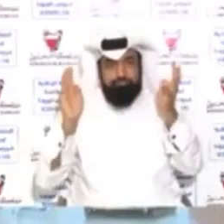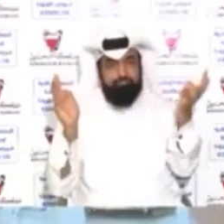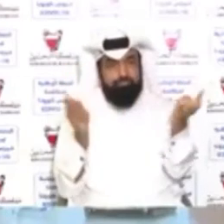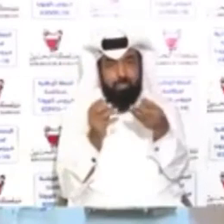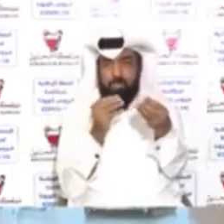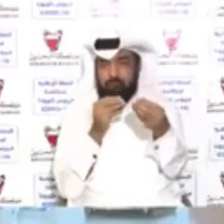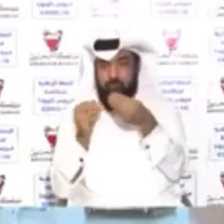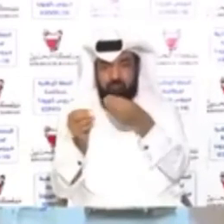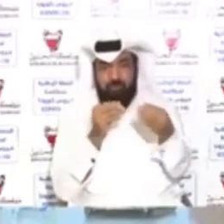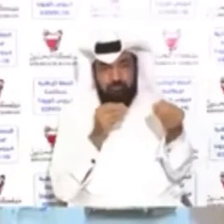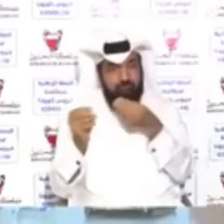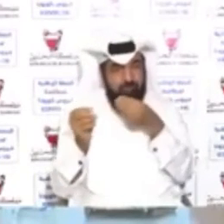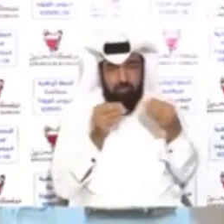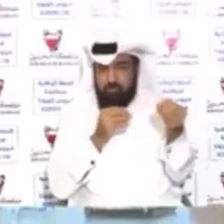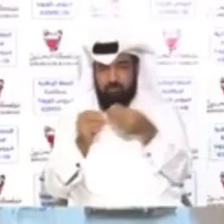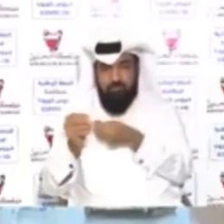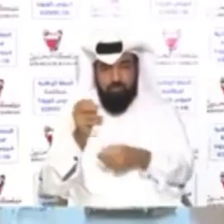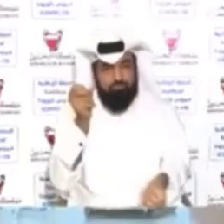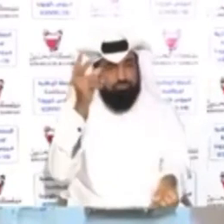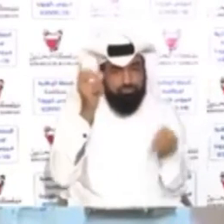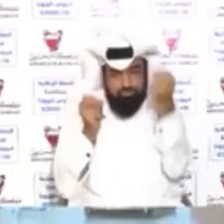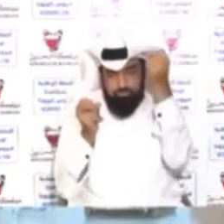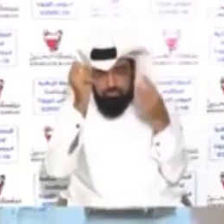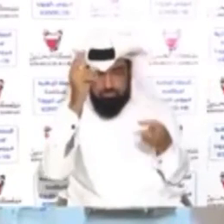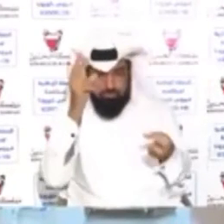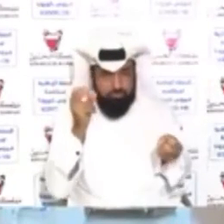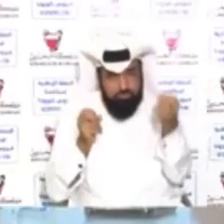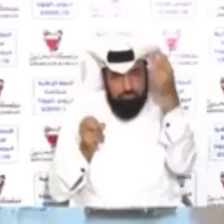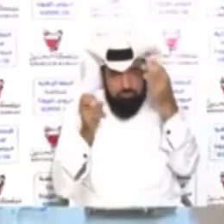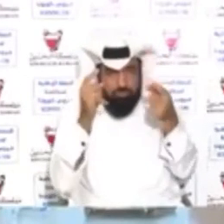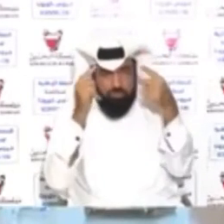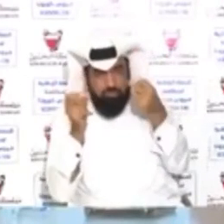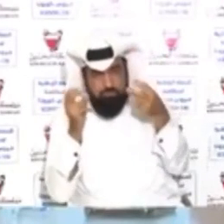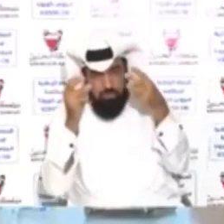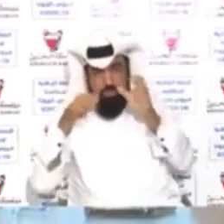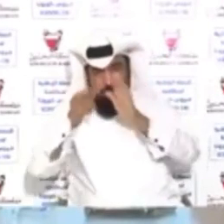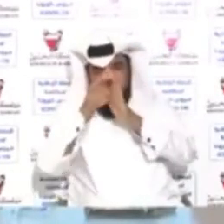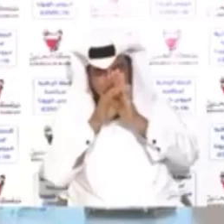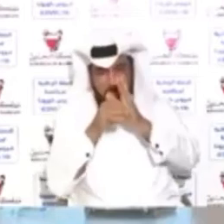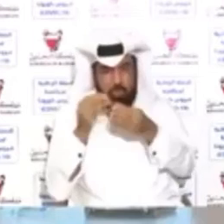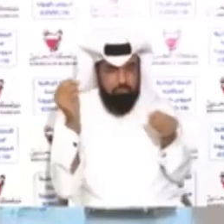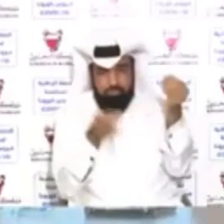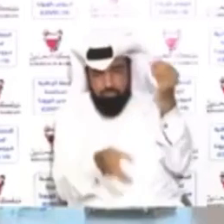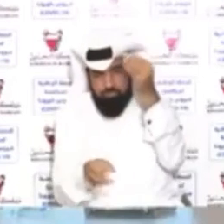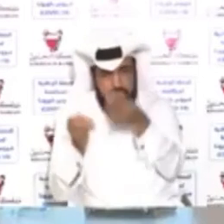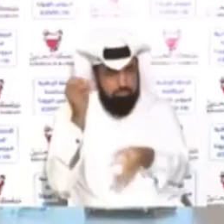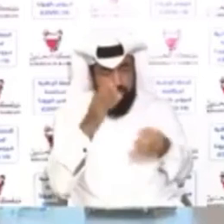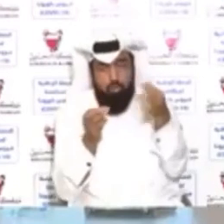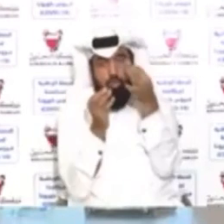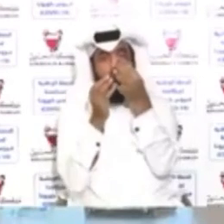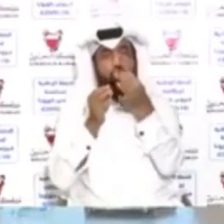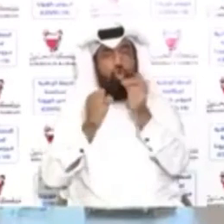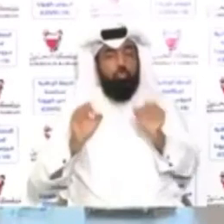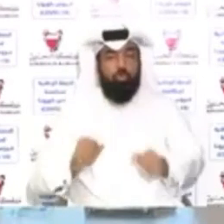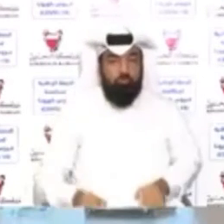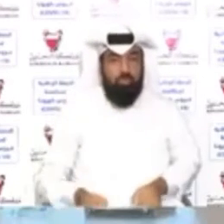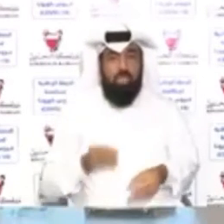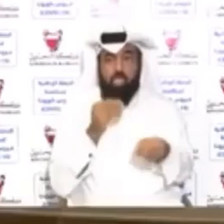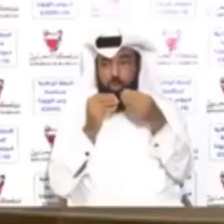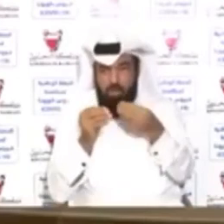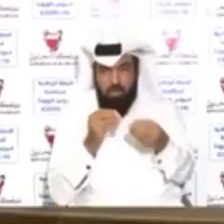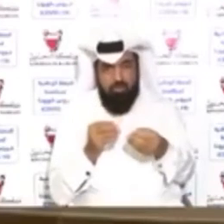مرضى الكوفيد، تقريبا نسوي زوم ميتنج أسبوعيا نتحدث فيه على جميع الحالات، يكون هناك حوار